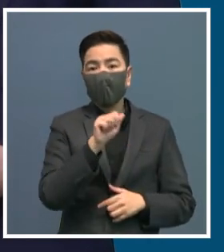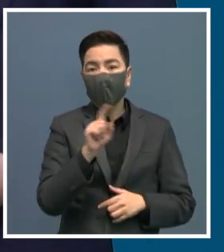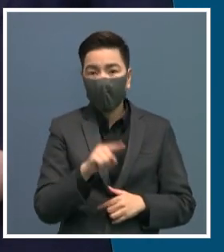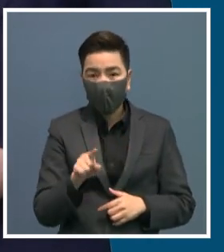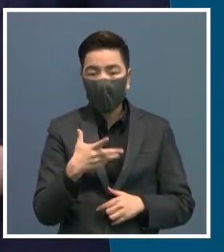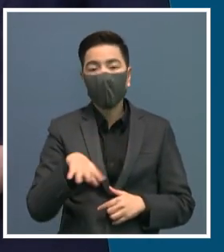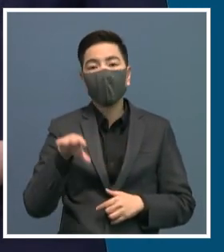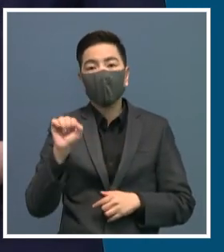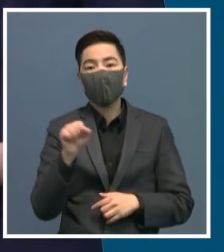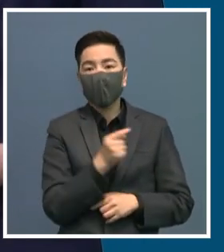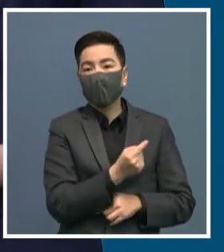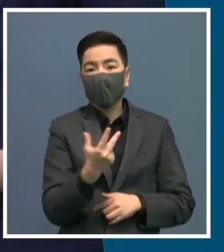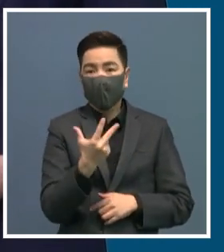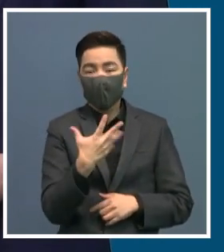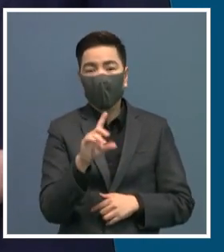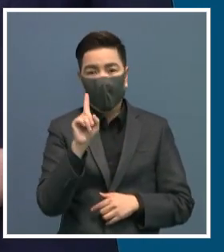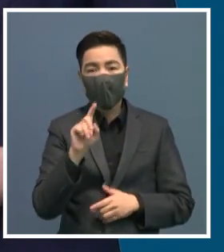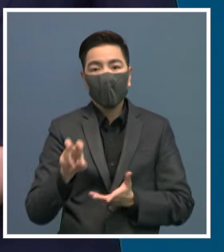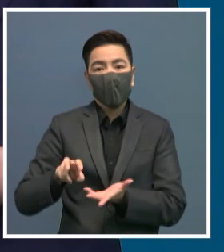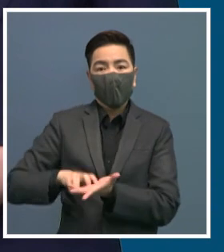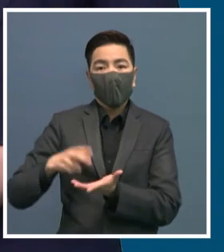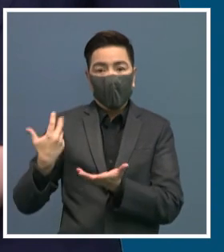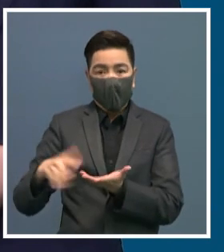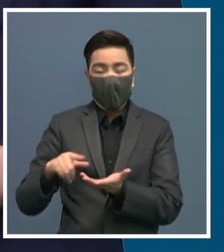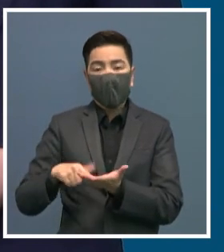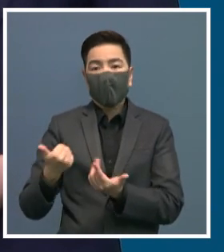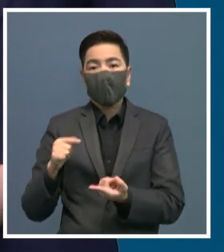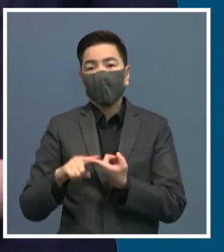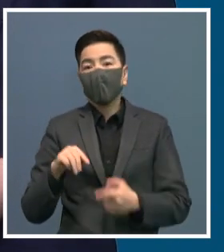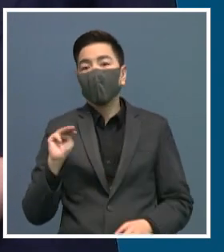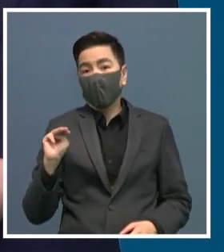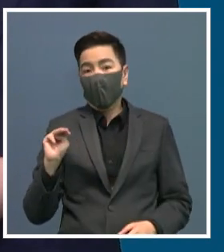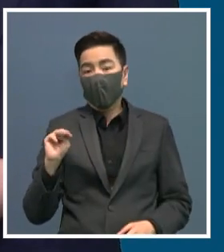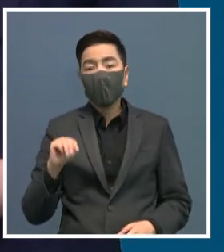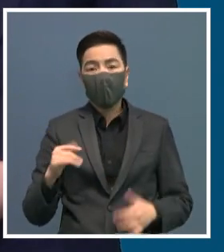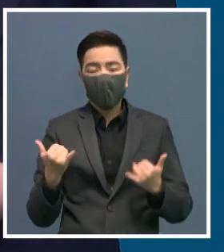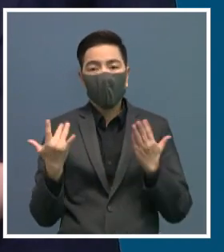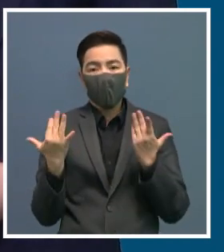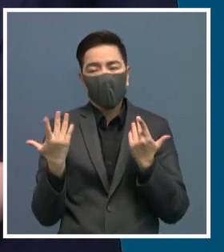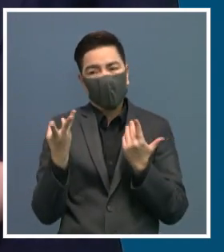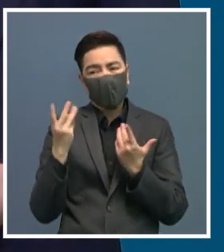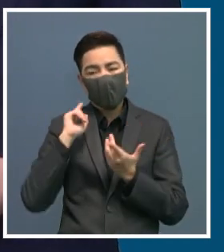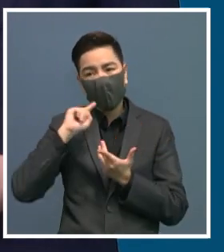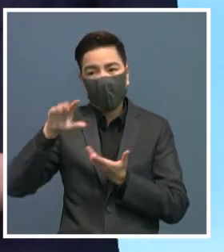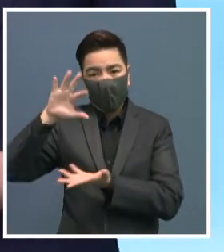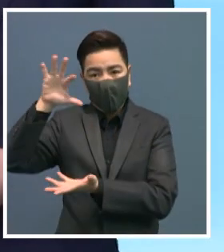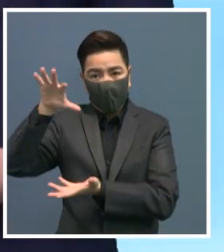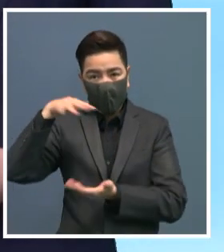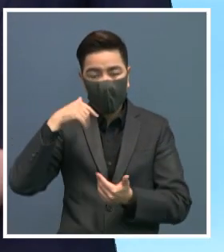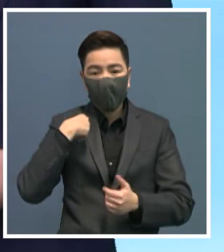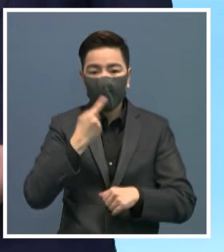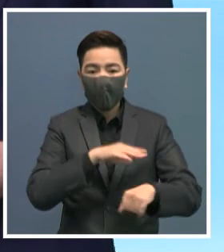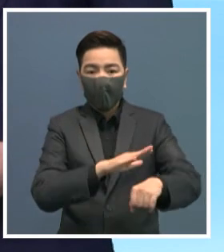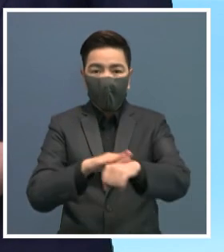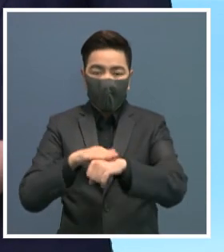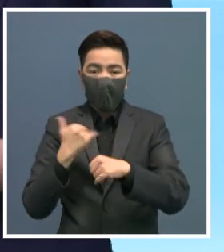รวมถึงสิโนแบบอีกตัวนึงได้รับการรับรองจากอย.แล้วนะคะก็คือหมูเดินหน้าต้องรอกันอีกสักนิดนึงแต่ว่าต้องเน้น